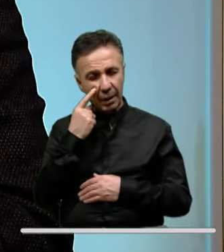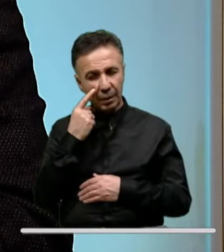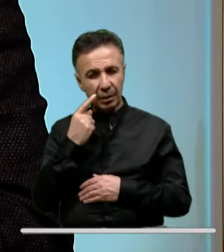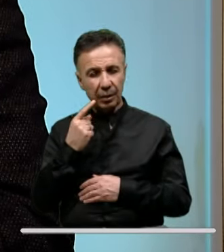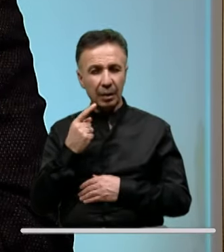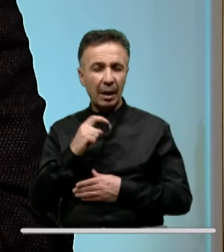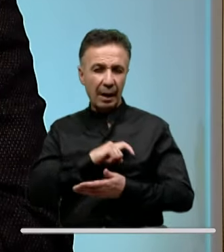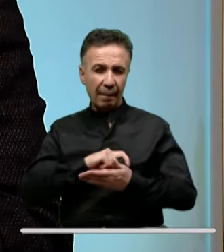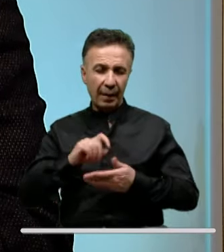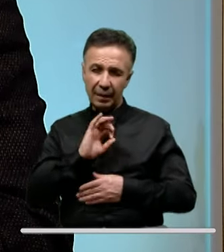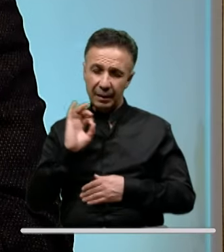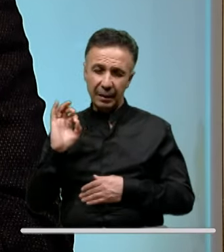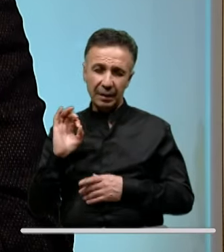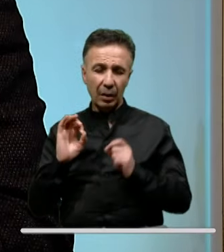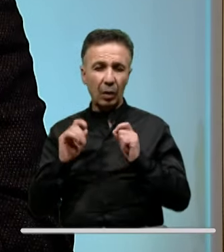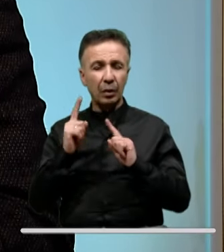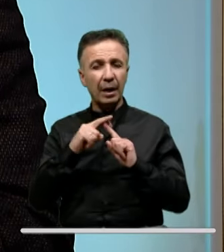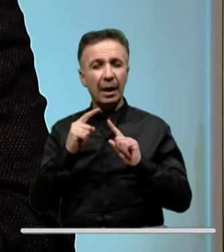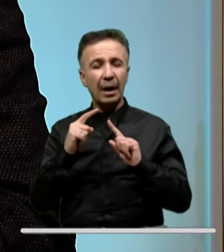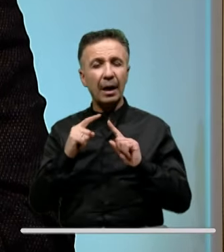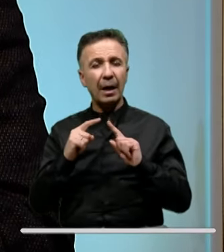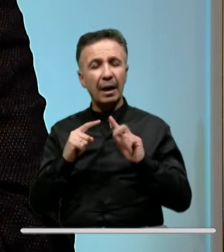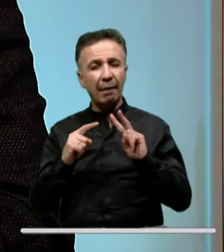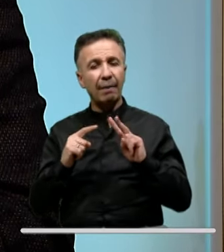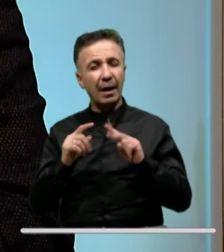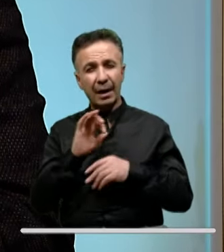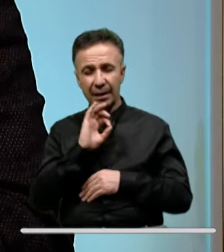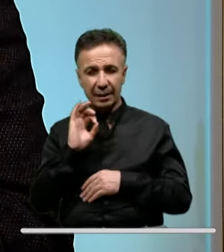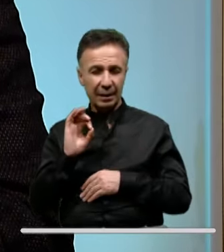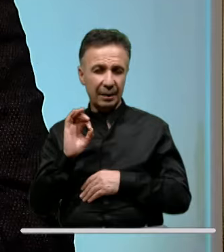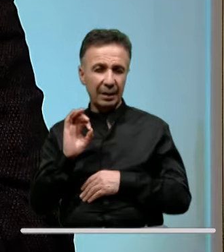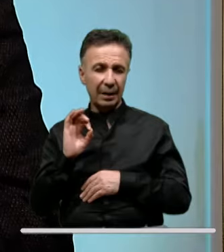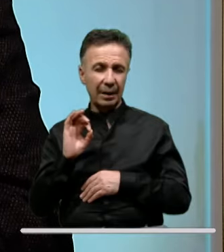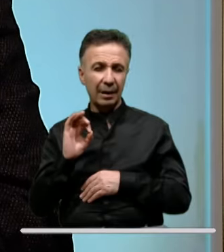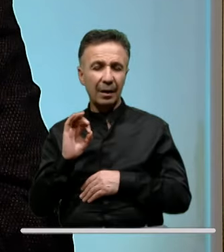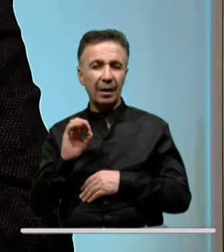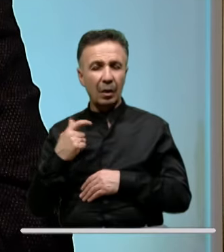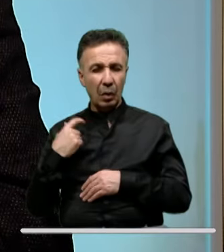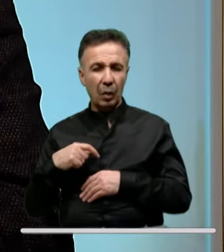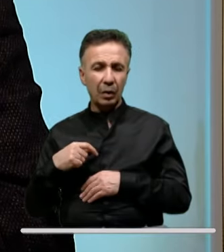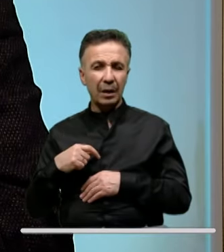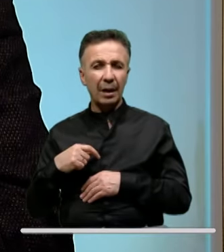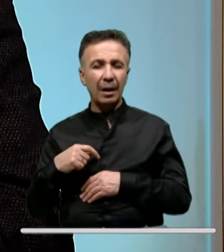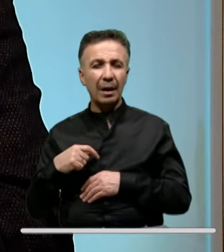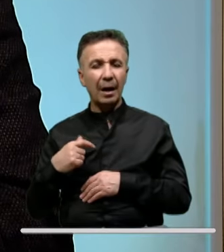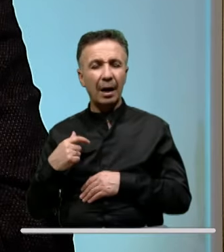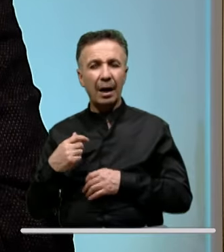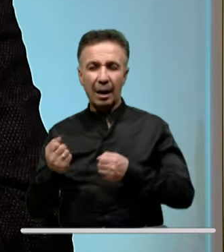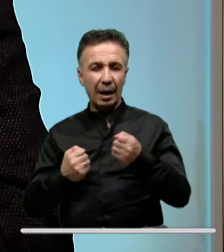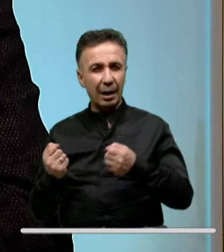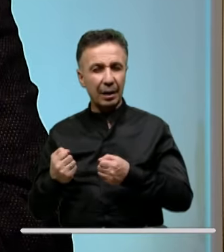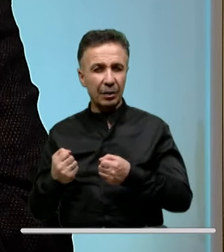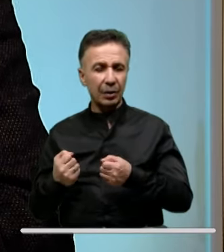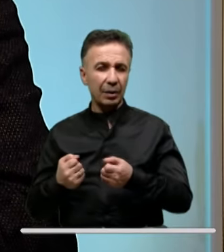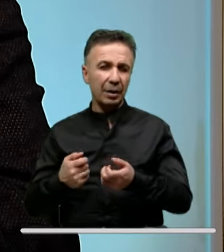ki gerçekten dezavantajlı olan kesimlerin efendim bazı özel hakları olması, kendisine muafiyetler